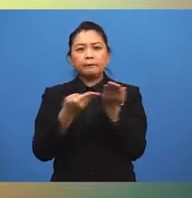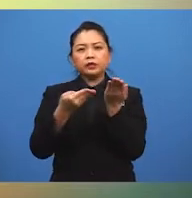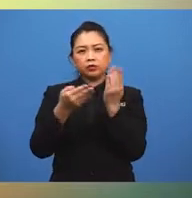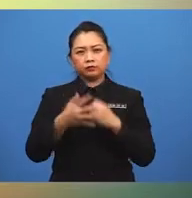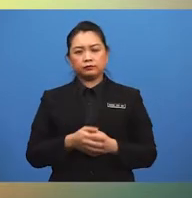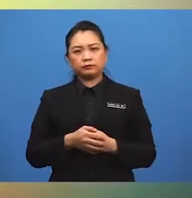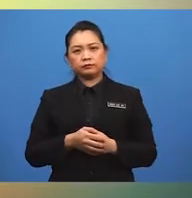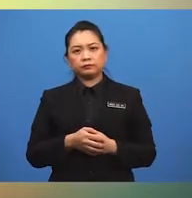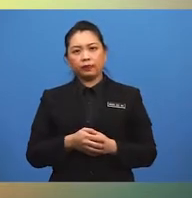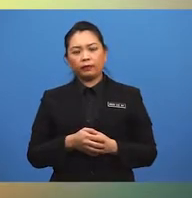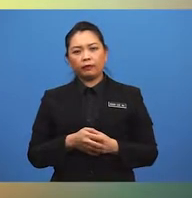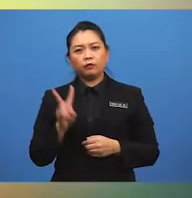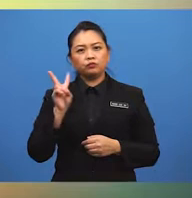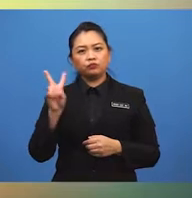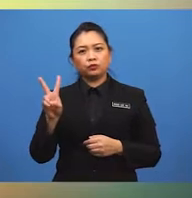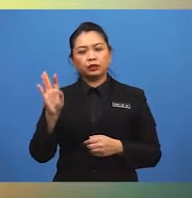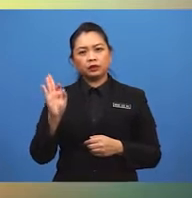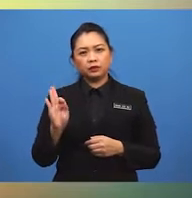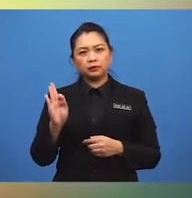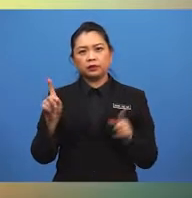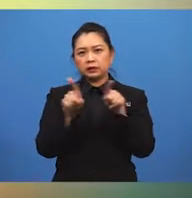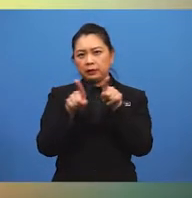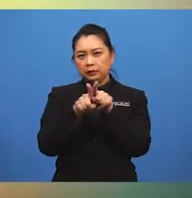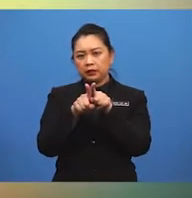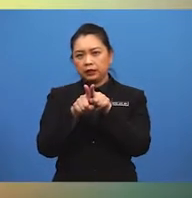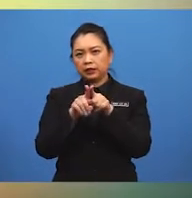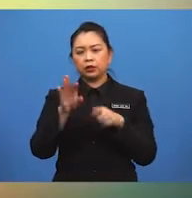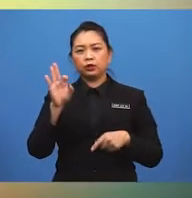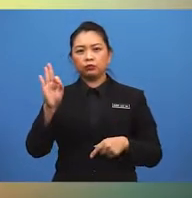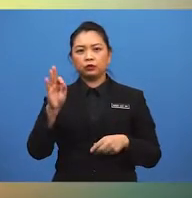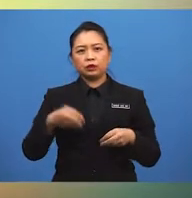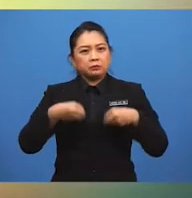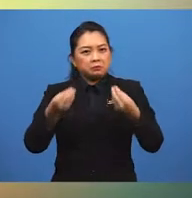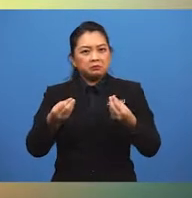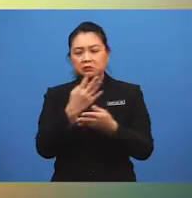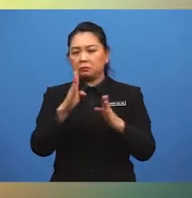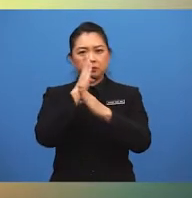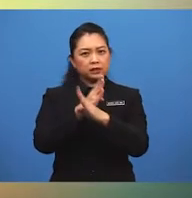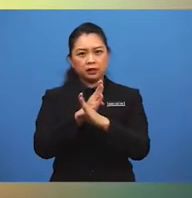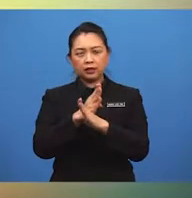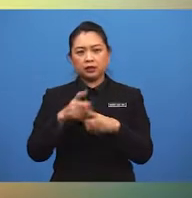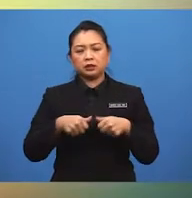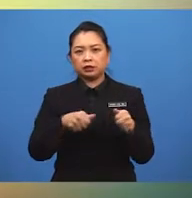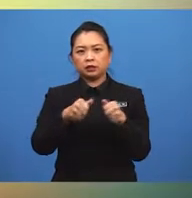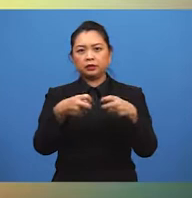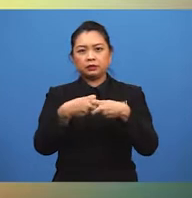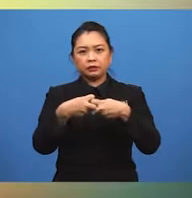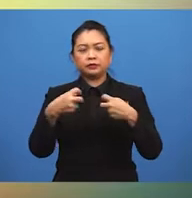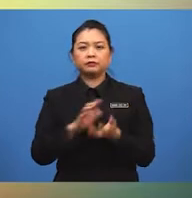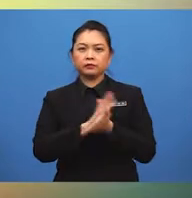bateri. Voltan simpang sama dengan voltan bekalan tidak membenarkan arus